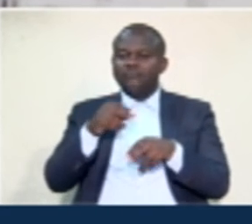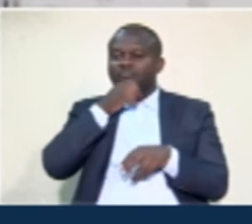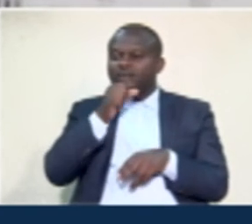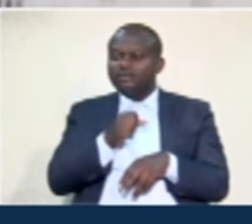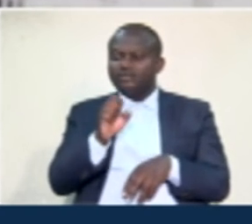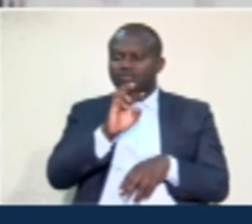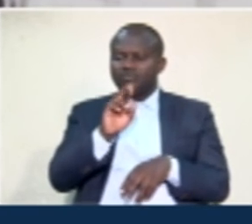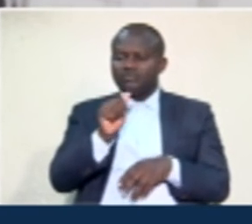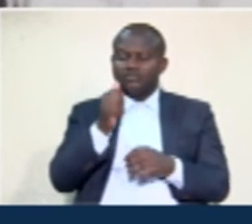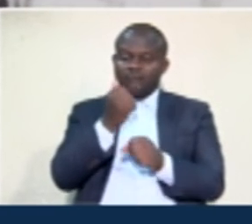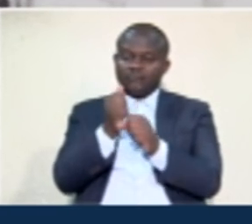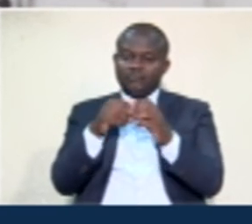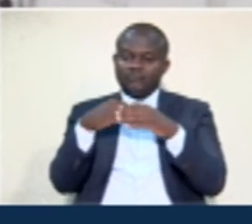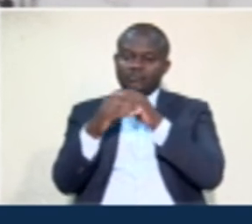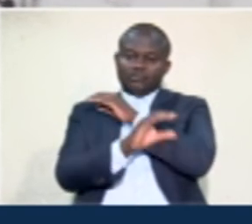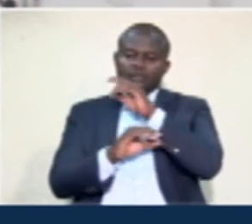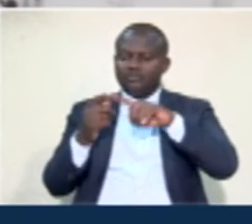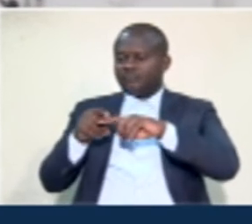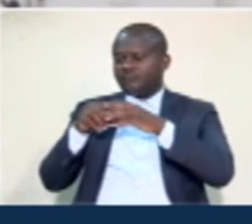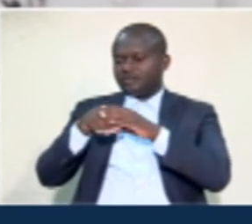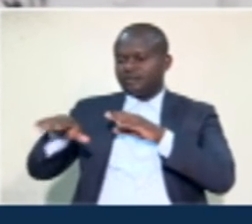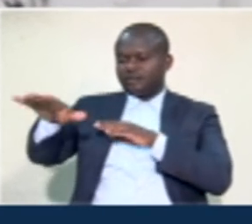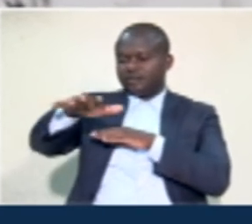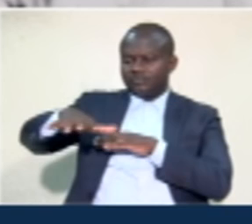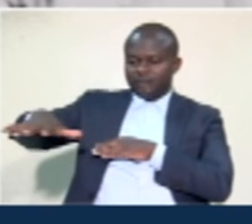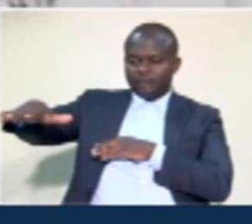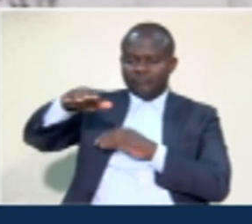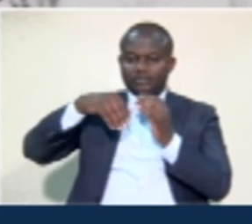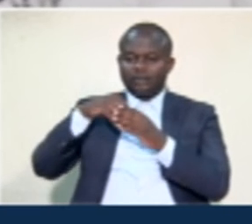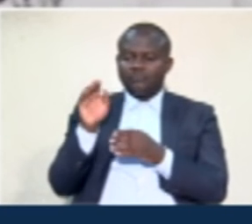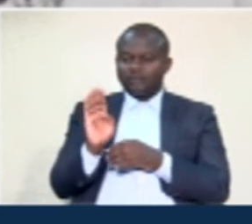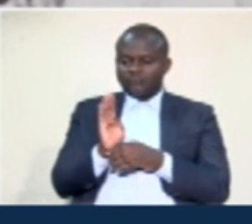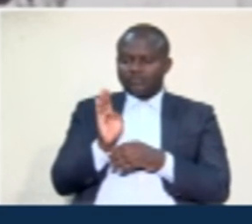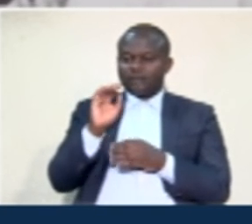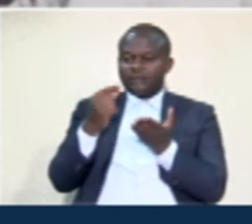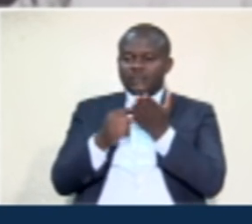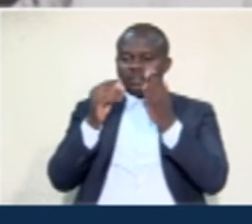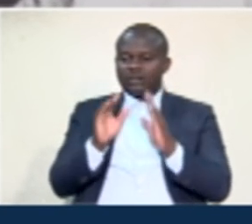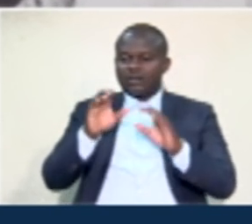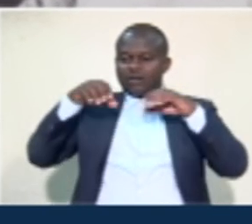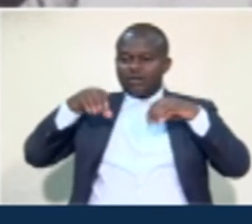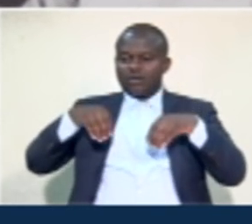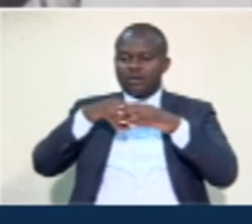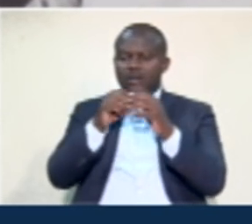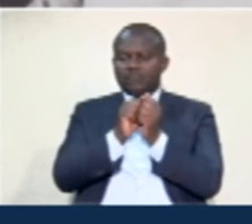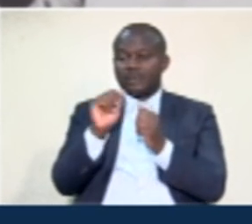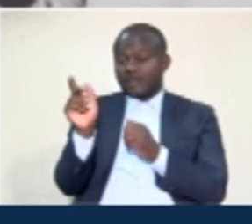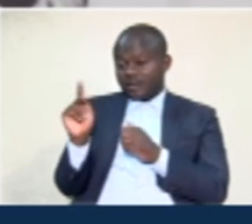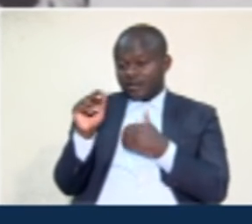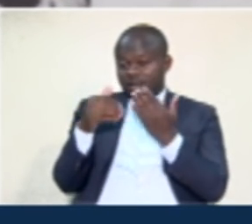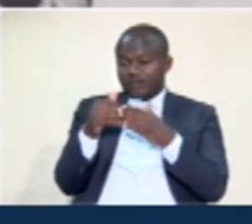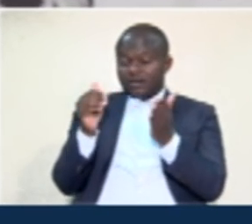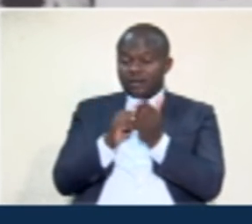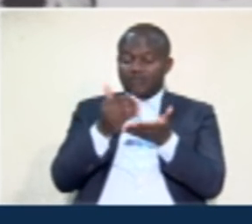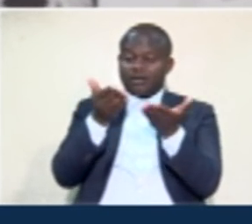Mpyisi yakoreye mu bihugu bitandukanye byo muri aka karere k'ibiyaga bigari birimo Burundi, Uganda, Congo ndetse na Kenya, ari